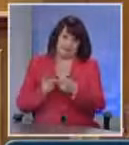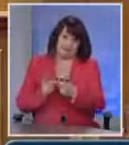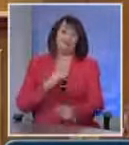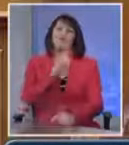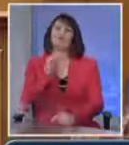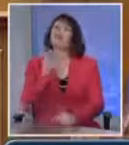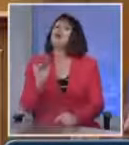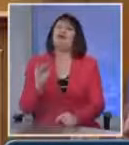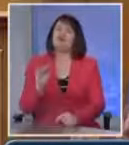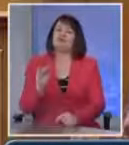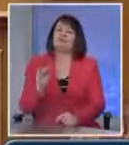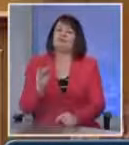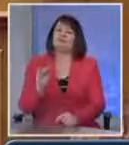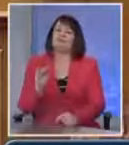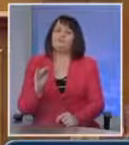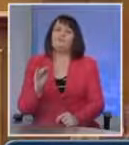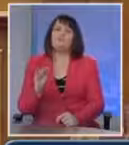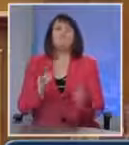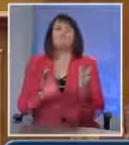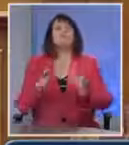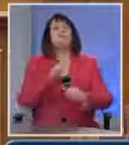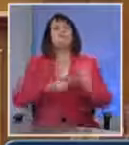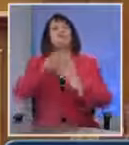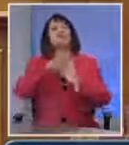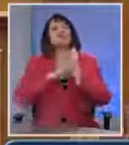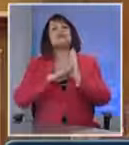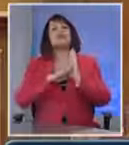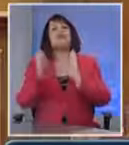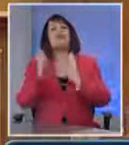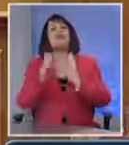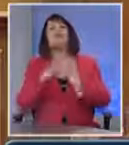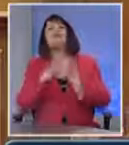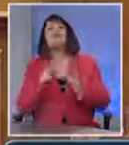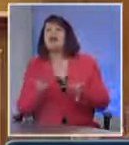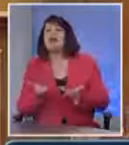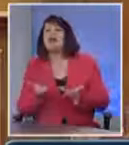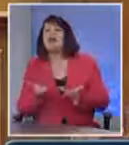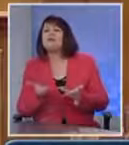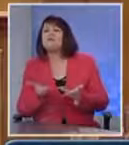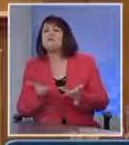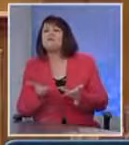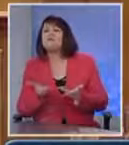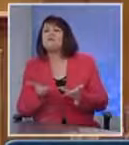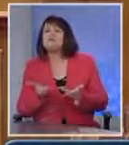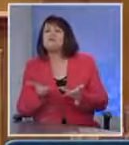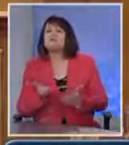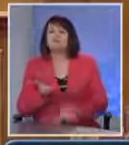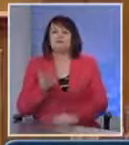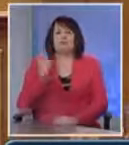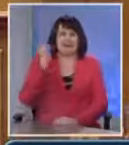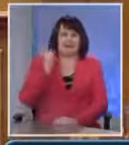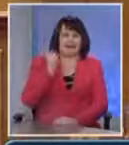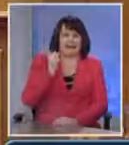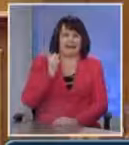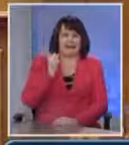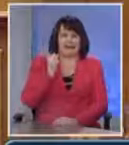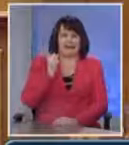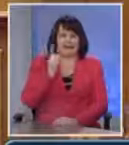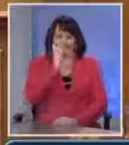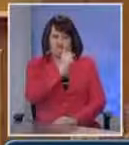ρωτήσω, ποιο είναι το σύστημα που εσείς θέλετε? Γιατί εκτός από την κριτική που κάνετε στις επιλογές του κυρίου